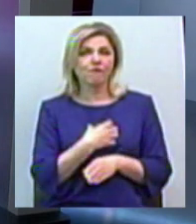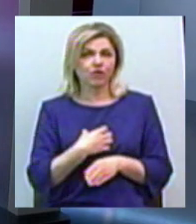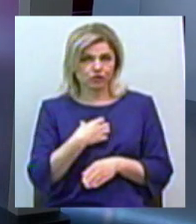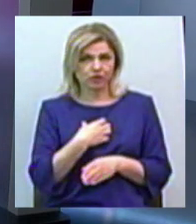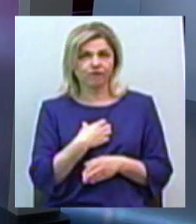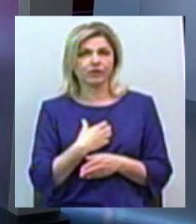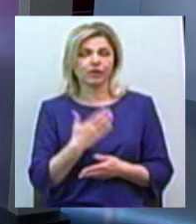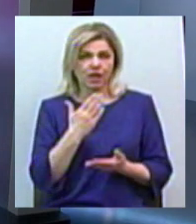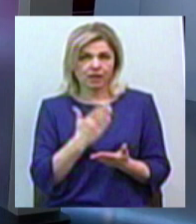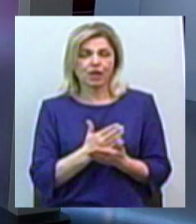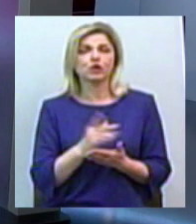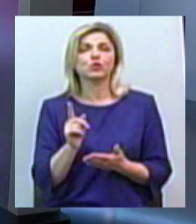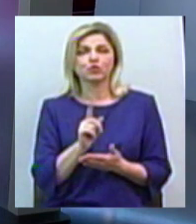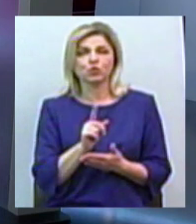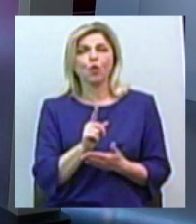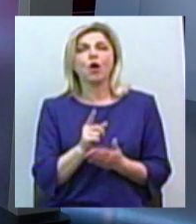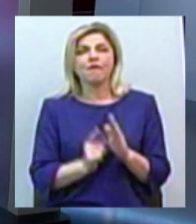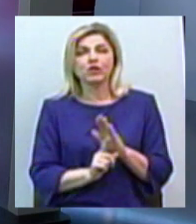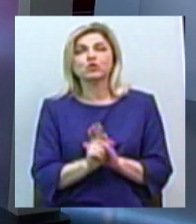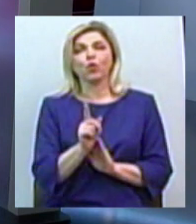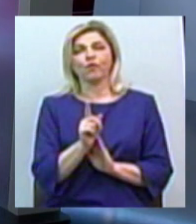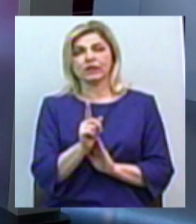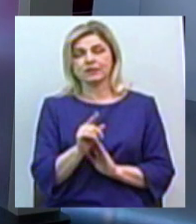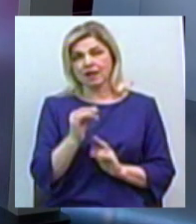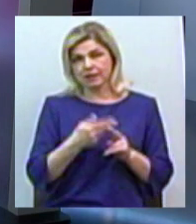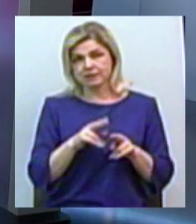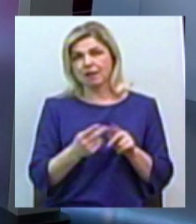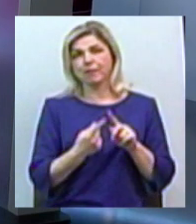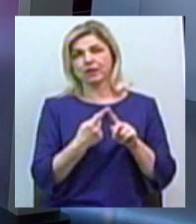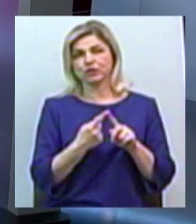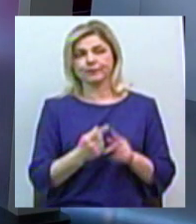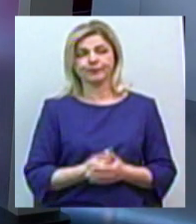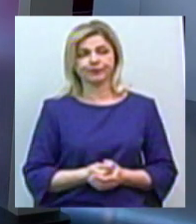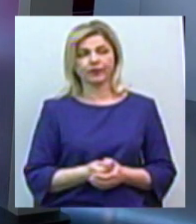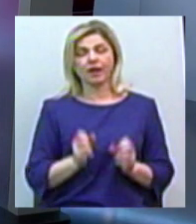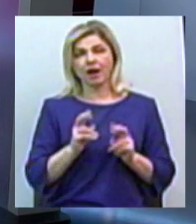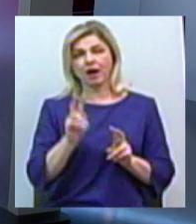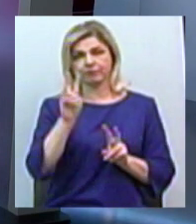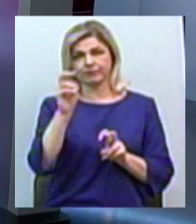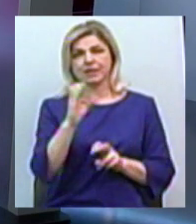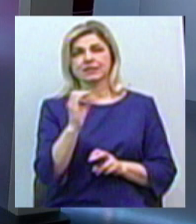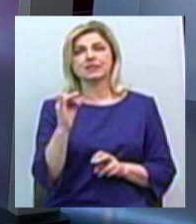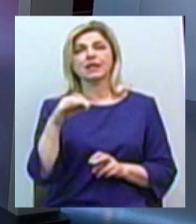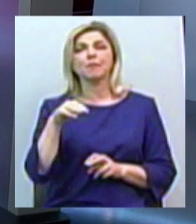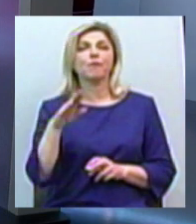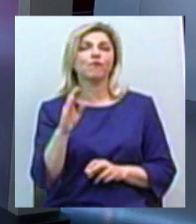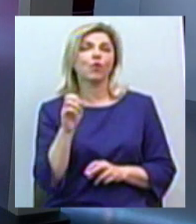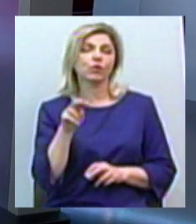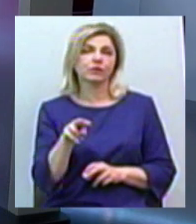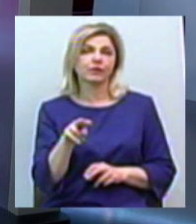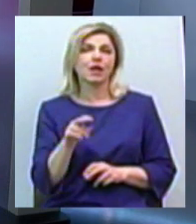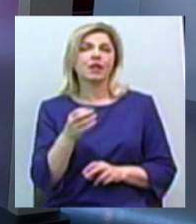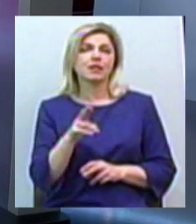чого відштовхуватися, так би мовити. Це перший момент. Але здебільшого як символ. Як символ, так. Да. І